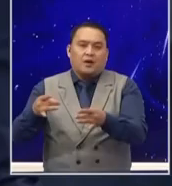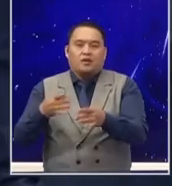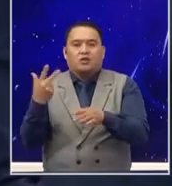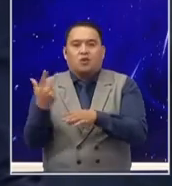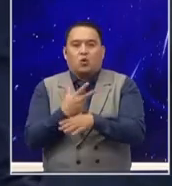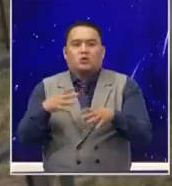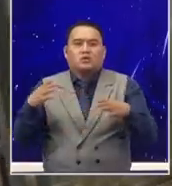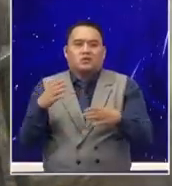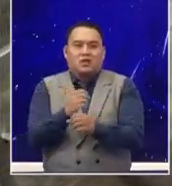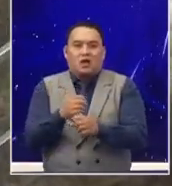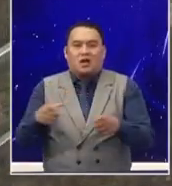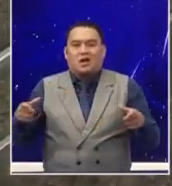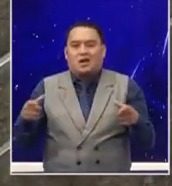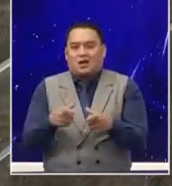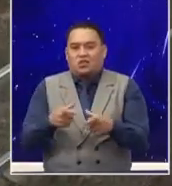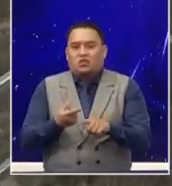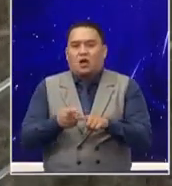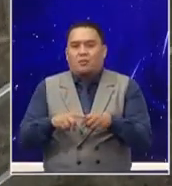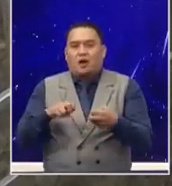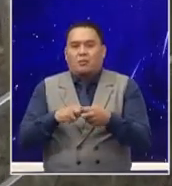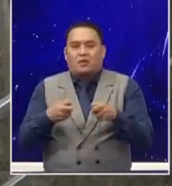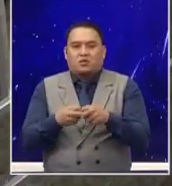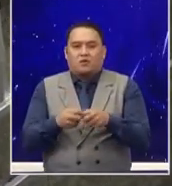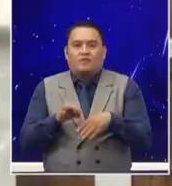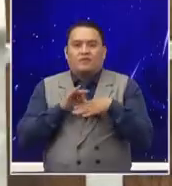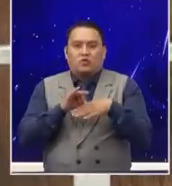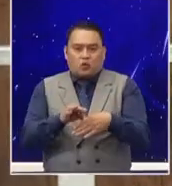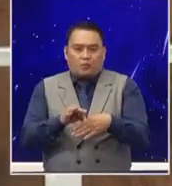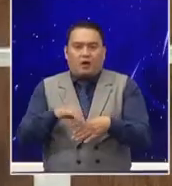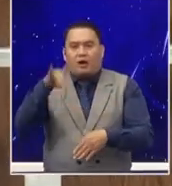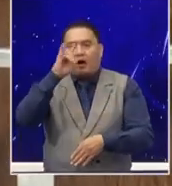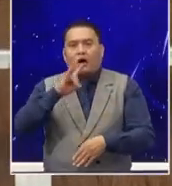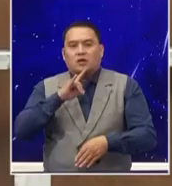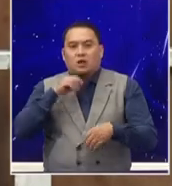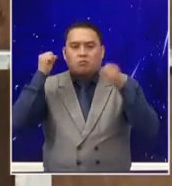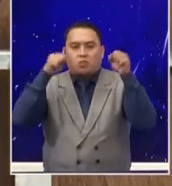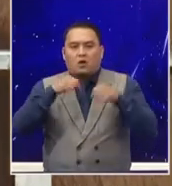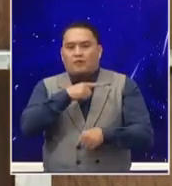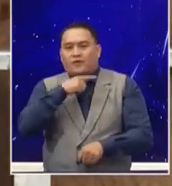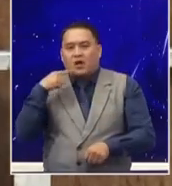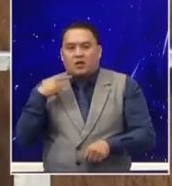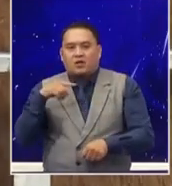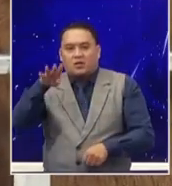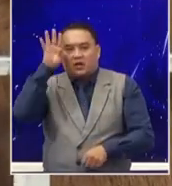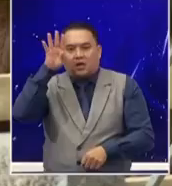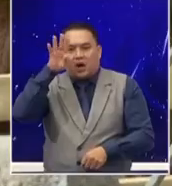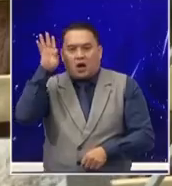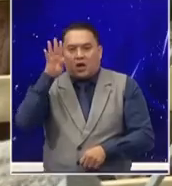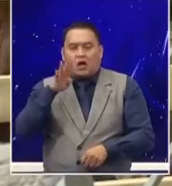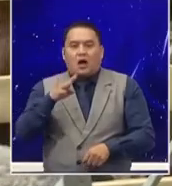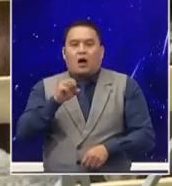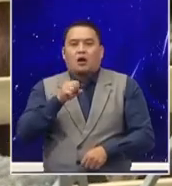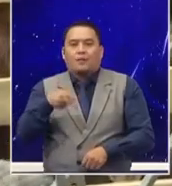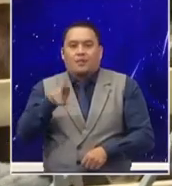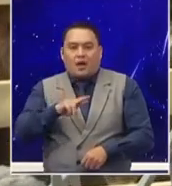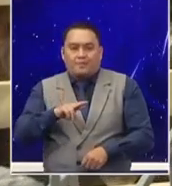втрое сократился из-за карантинных ограничений и проблем с логистикой. Дело в том, что казахстанскую баранину в Россию, Иран, Бахрейн и Объединенные